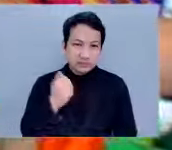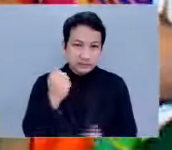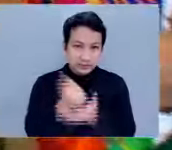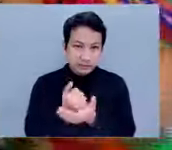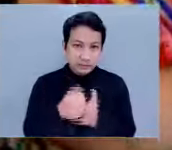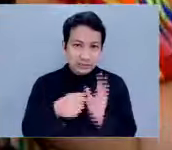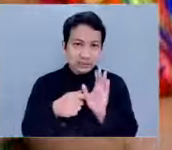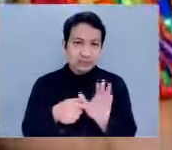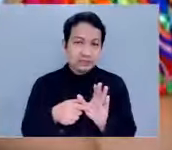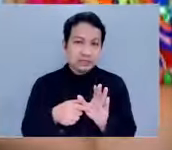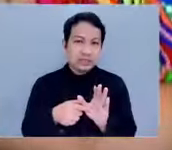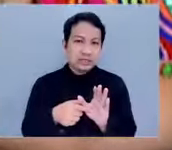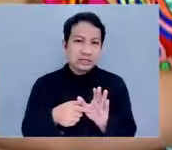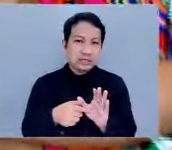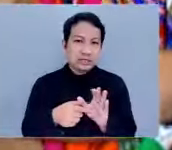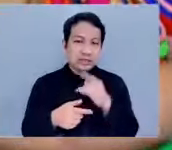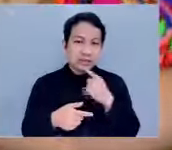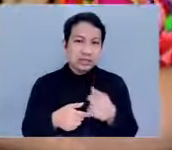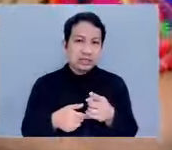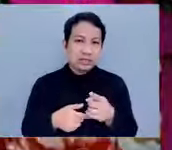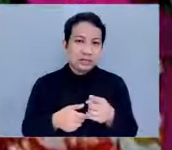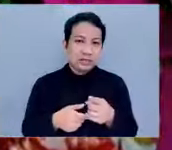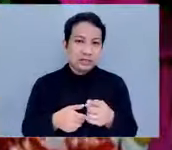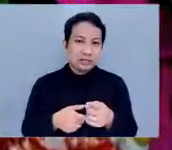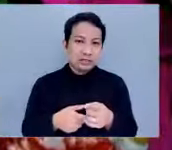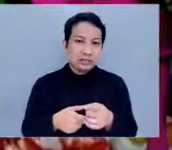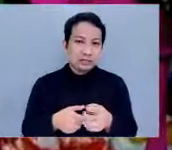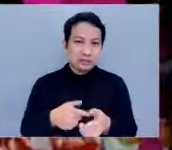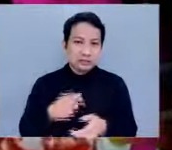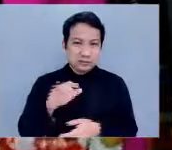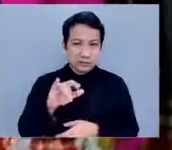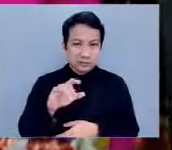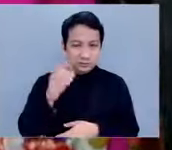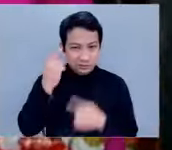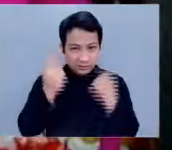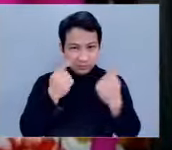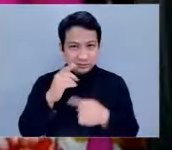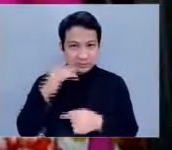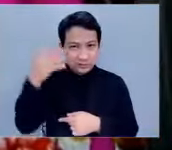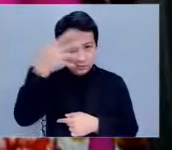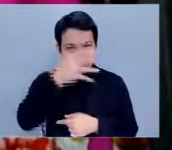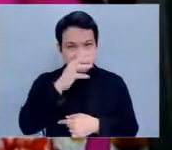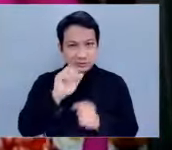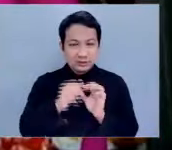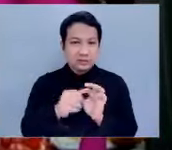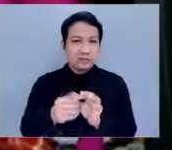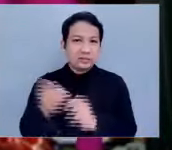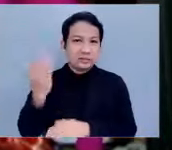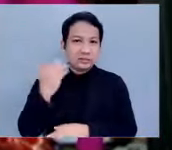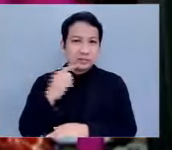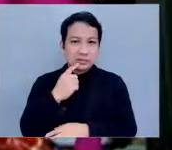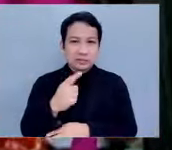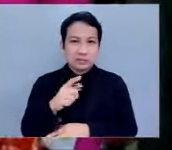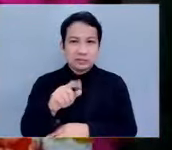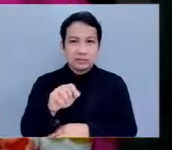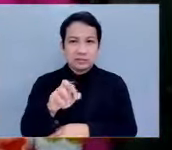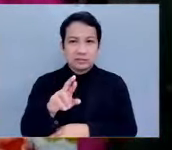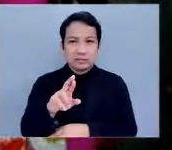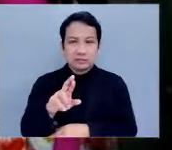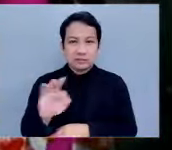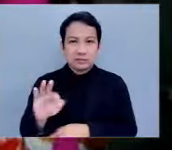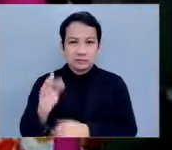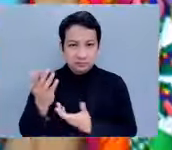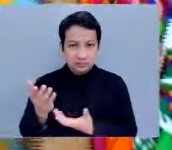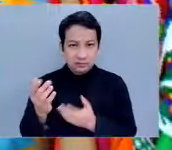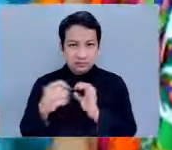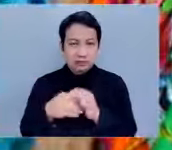ng mga, cousin citizen. Ha? Cousin citizen. Ewan ko, pass. Ganun. Ano yung sa traffic? Ayan, ganyan. Tapos, eto rin, mga